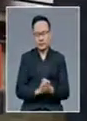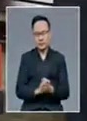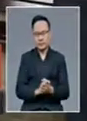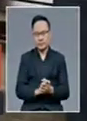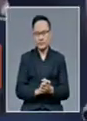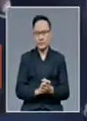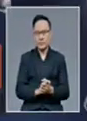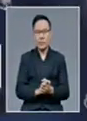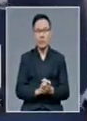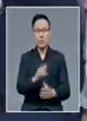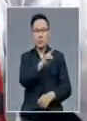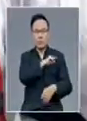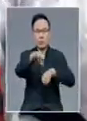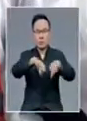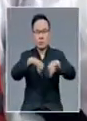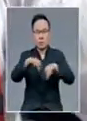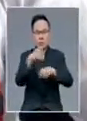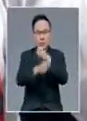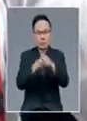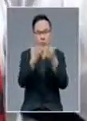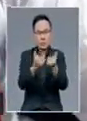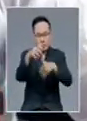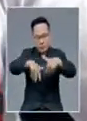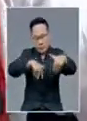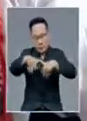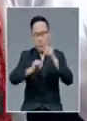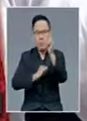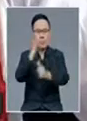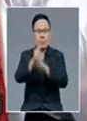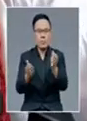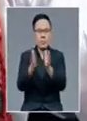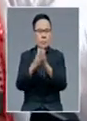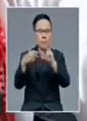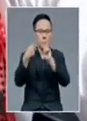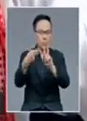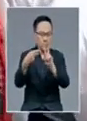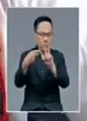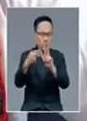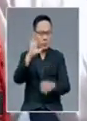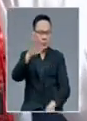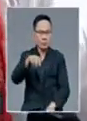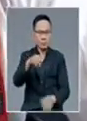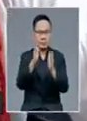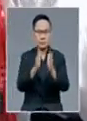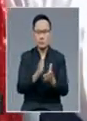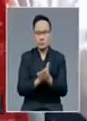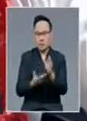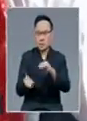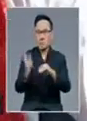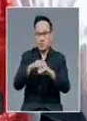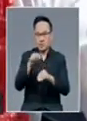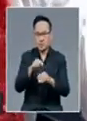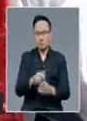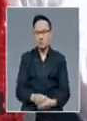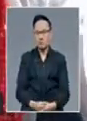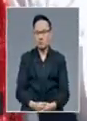ยผู้จัดงานคาดว่านะคะปีนี้จะมีผู้เข้าร่วมงาน 25,000 คนซึ่งถือว่ามากกว่า2เท่าของจำนวนประชากรเมืองพาเคสซ